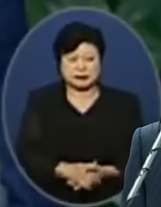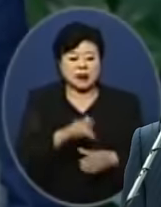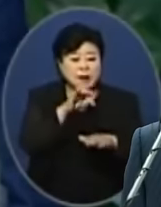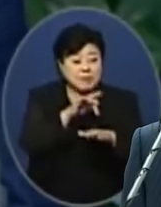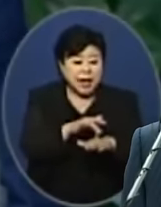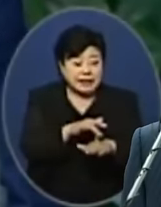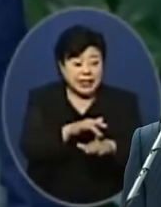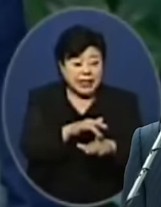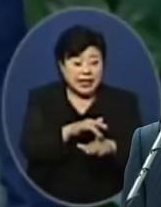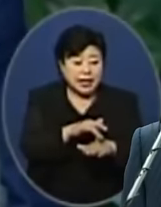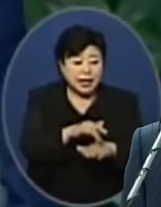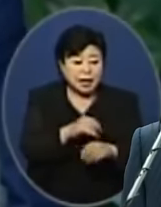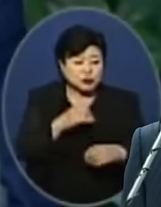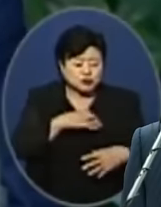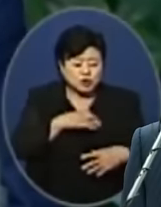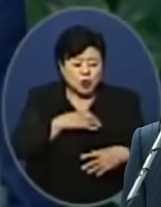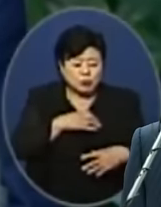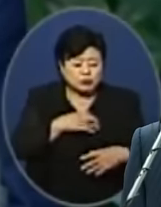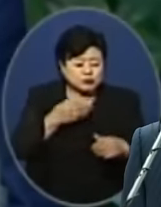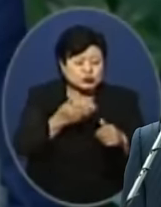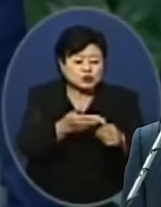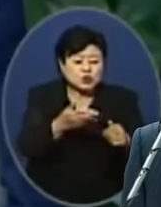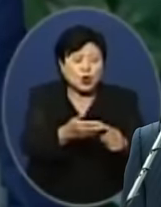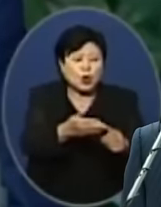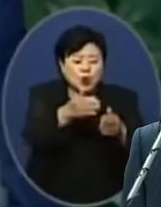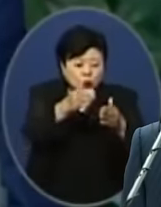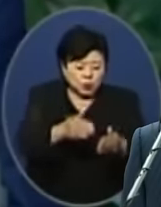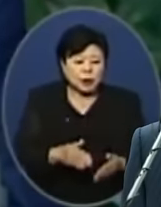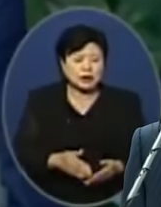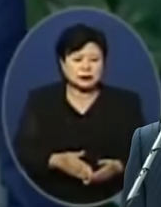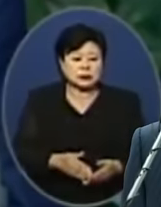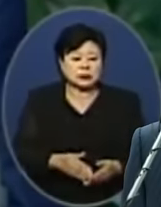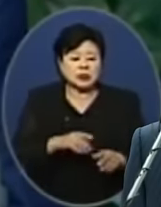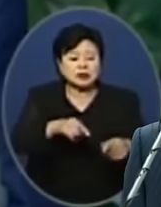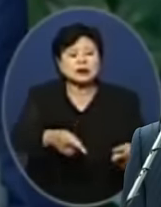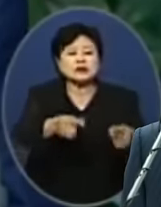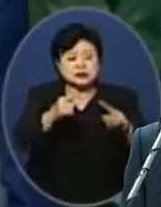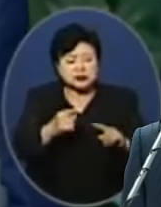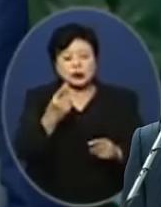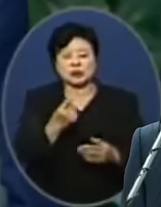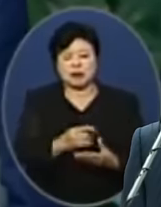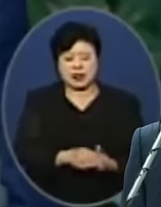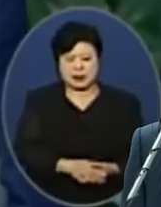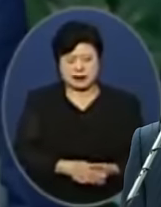마귀가 그 두려움을 통해서 우리 속에 들어오는 것입니다.